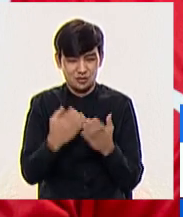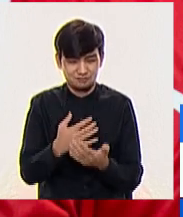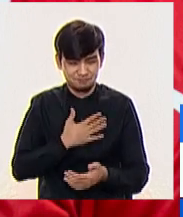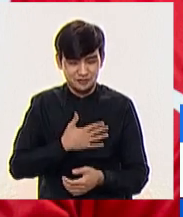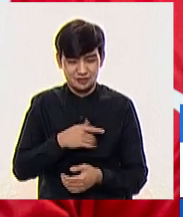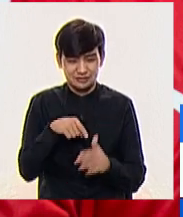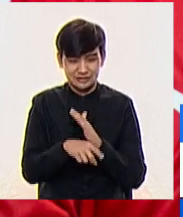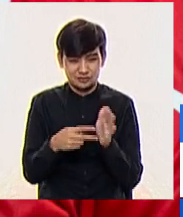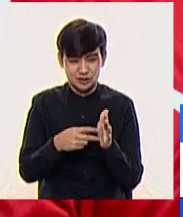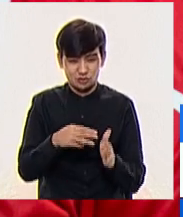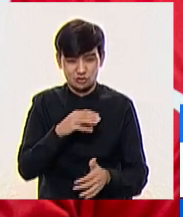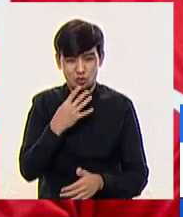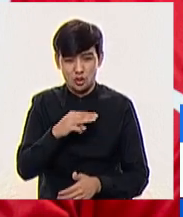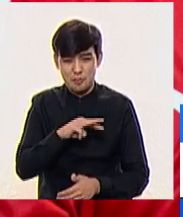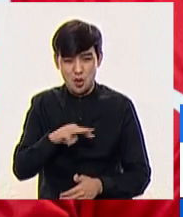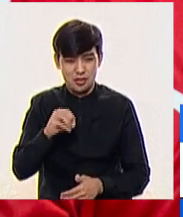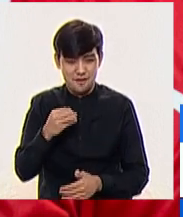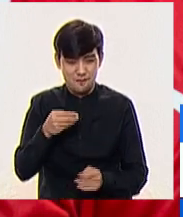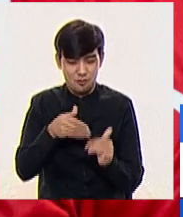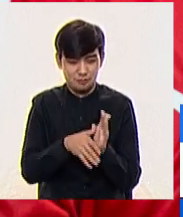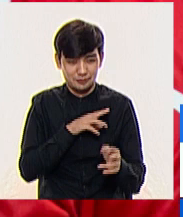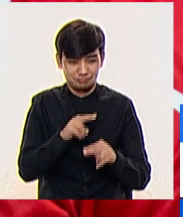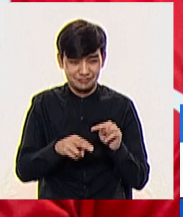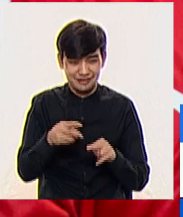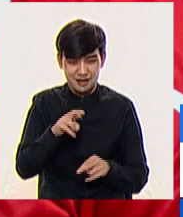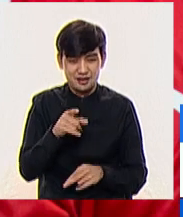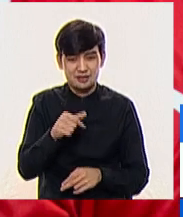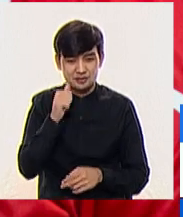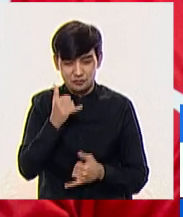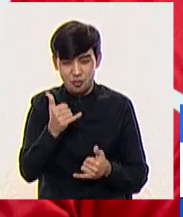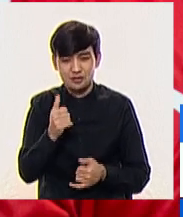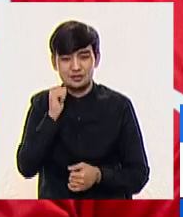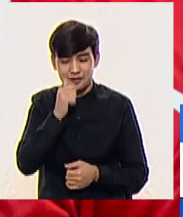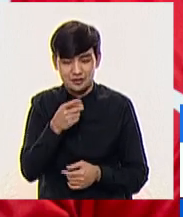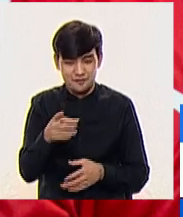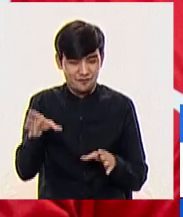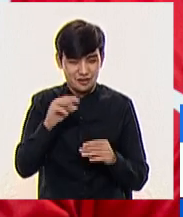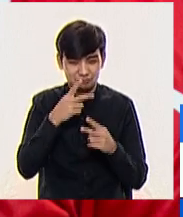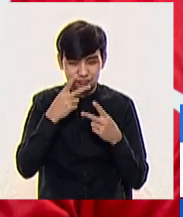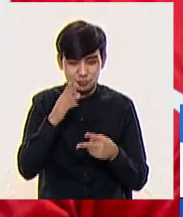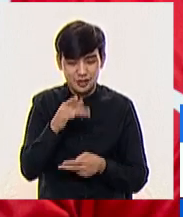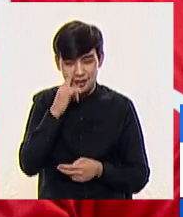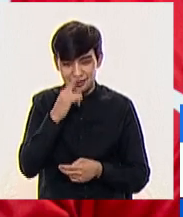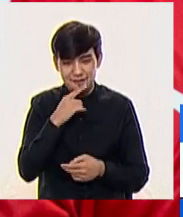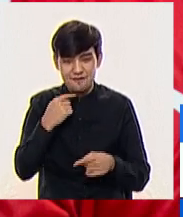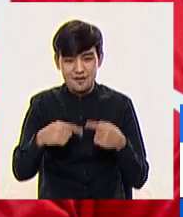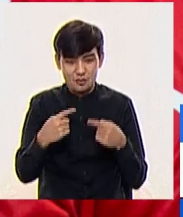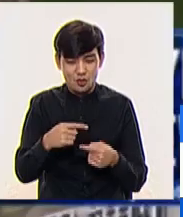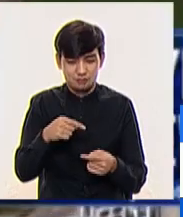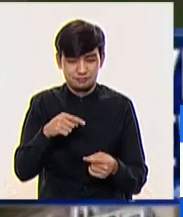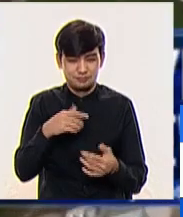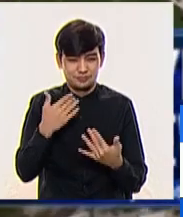стоит почти 40 миллионов евро. Сегодня-завтра этот матч увидят во всем мире. Сегодня казахстанский футбол коснулся